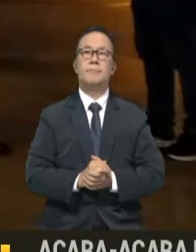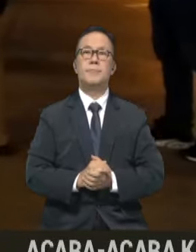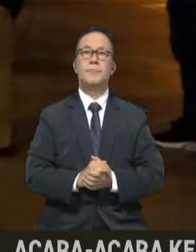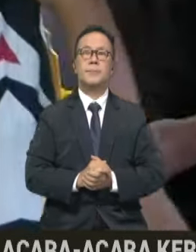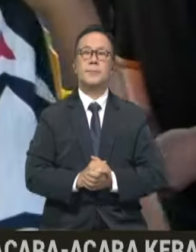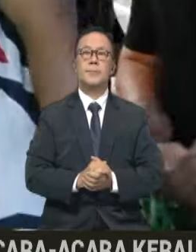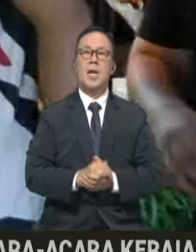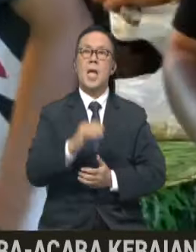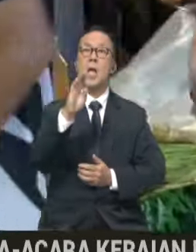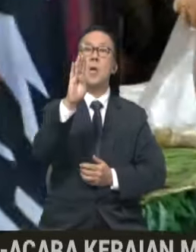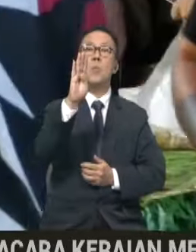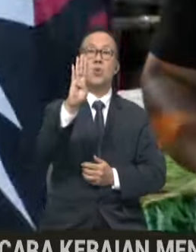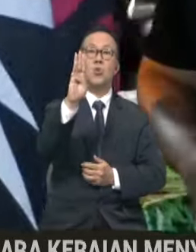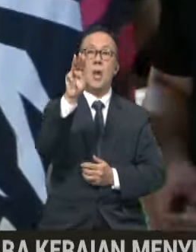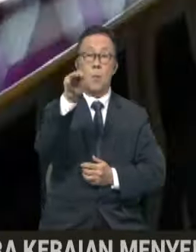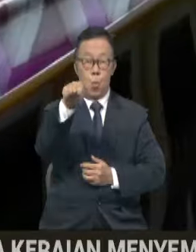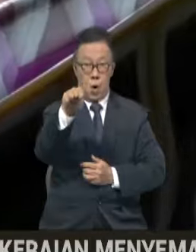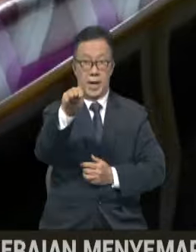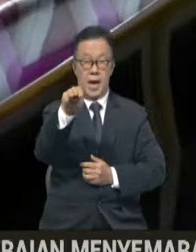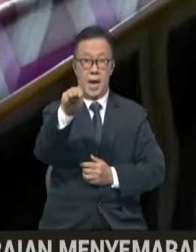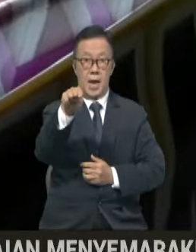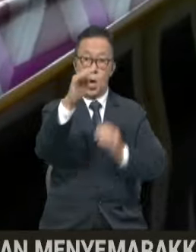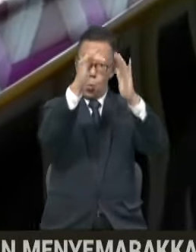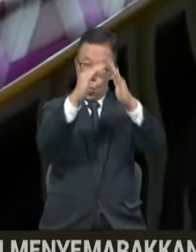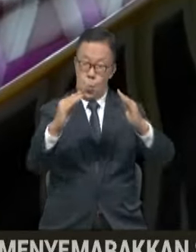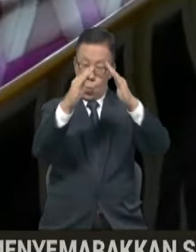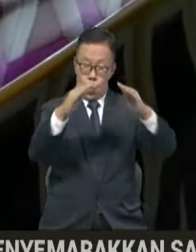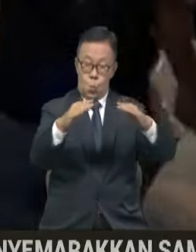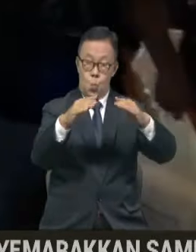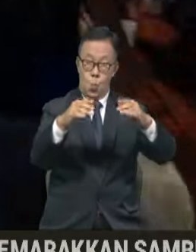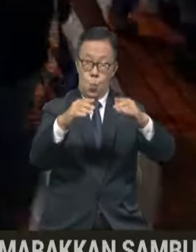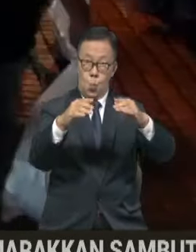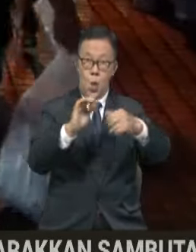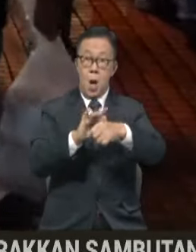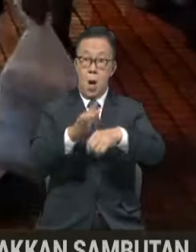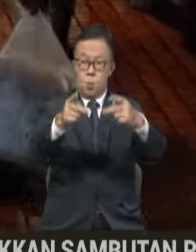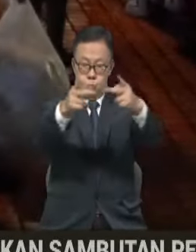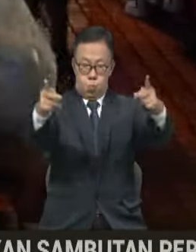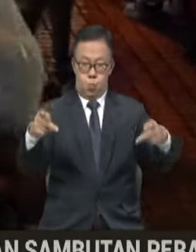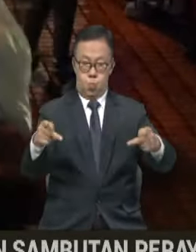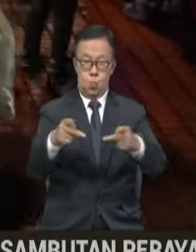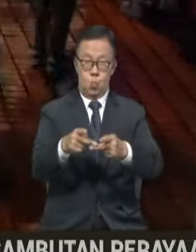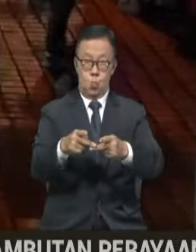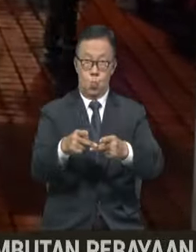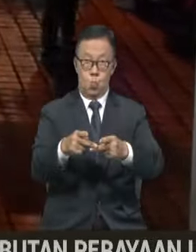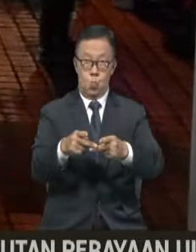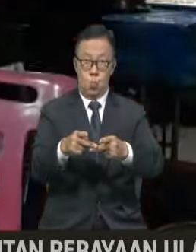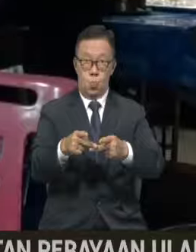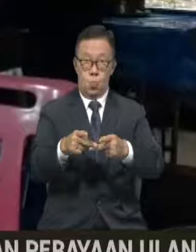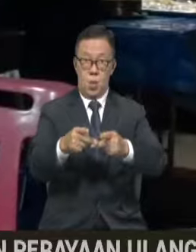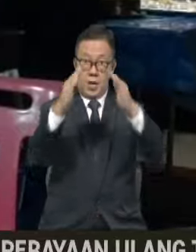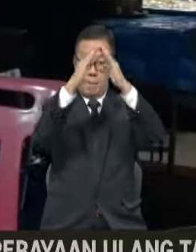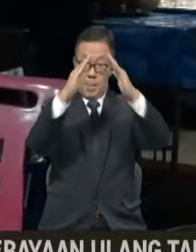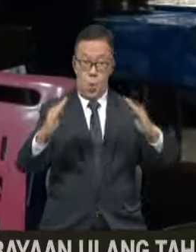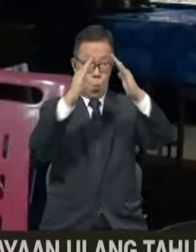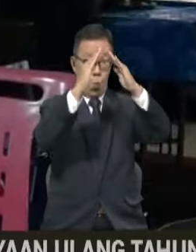Di daerah Brunei dan Muara, gerai-gerai perayaan diadakan di kawasan letak kereta berhadapan Museum Alat-Alat Kebesaran